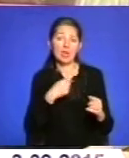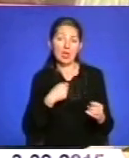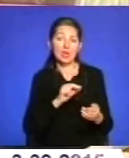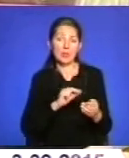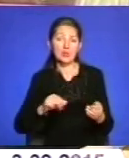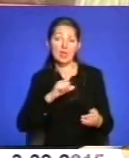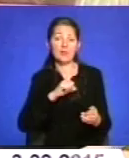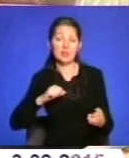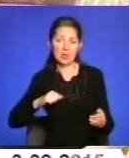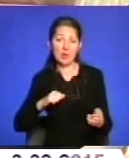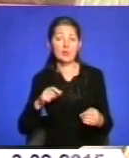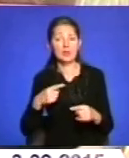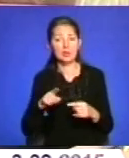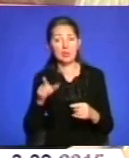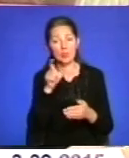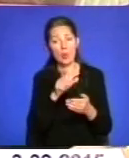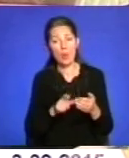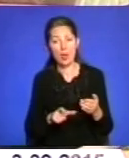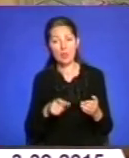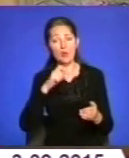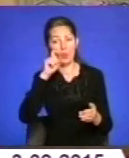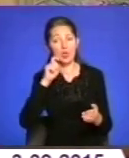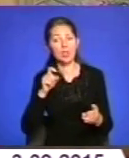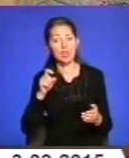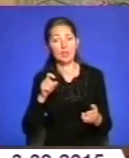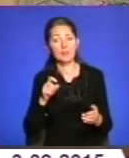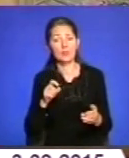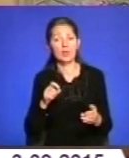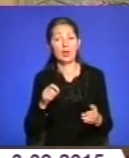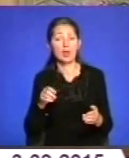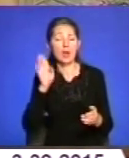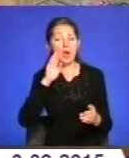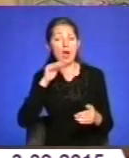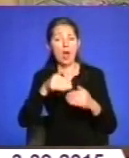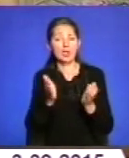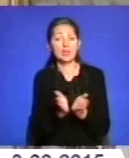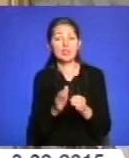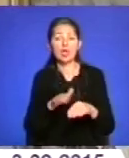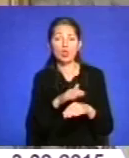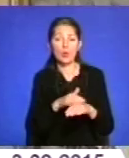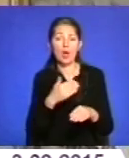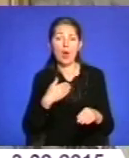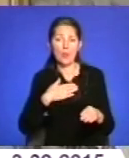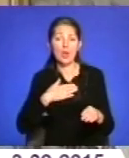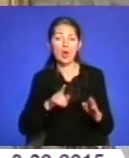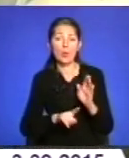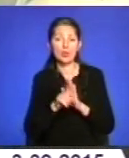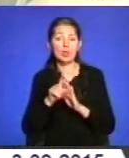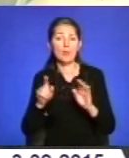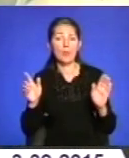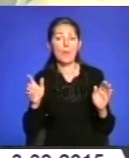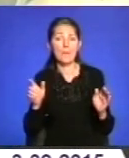другими поетами України. «Криниця добра», ми починаємо пісню Богдана Мельничука.